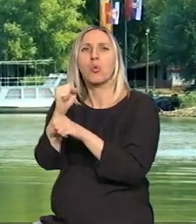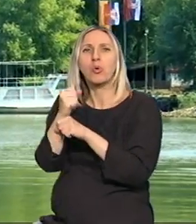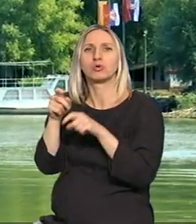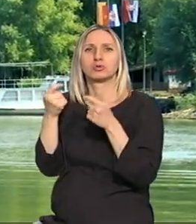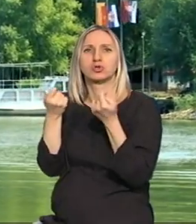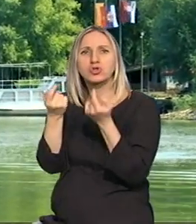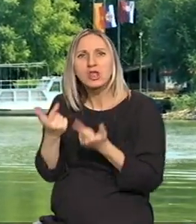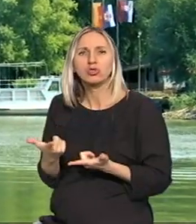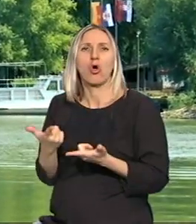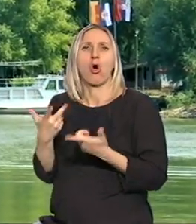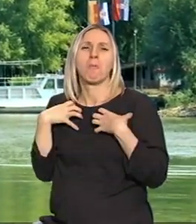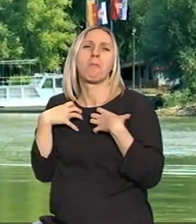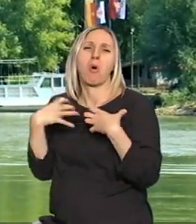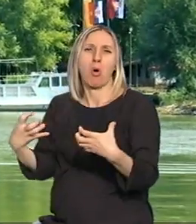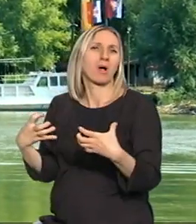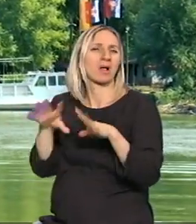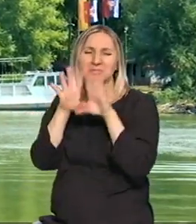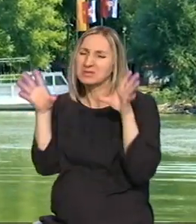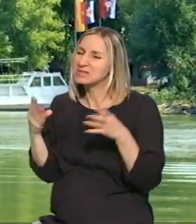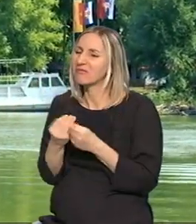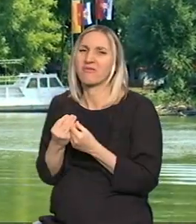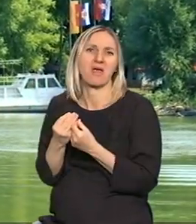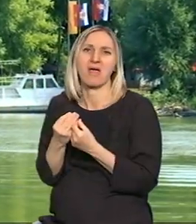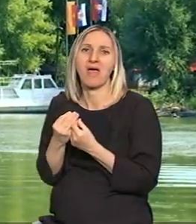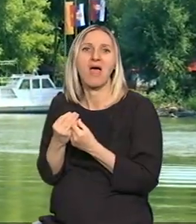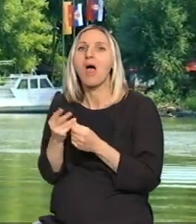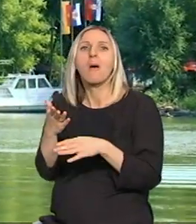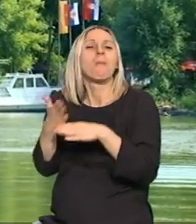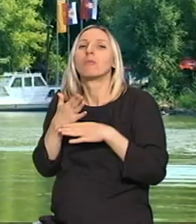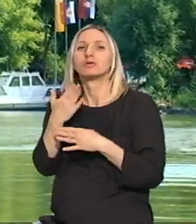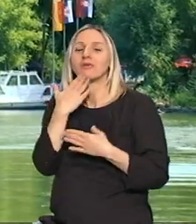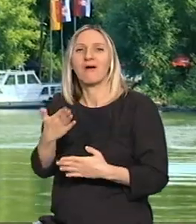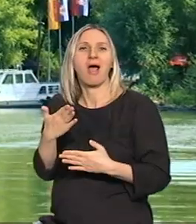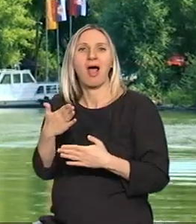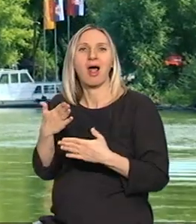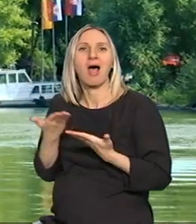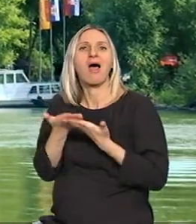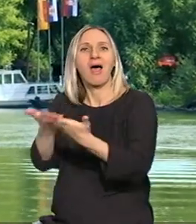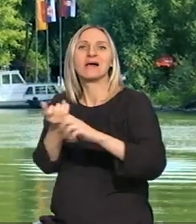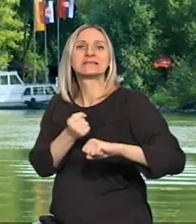donosili od onog žito, sve se radilo sa skelom. Skela je radila non stop.